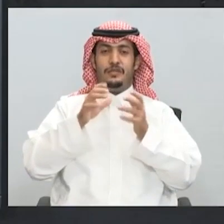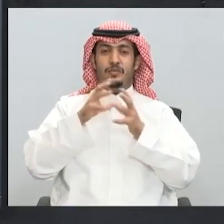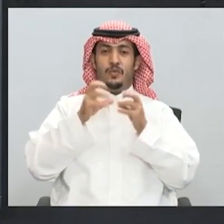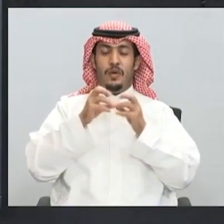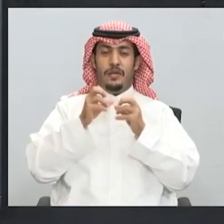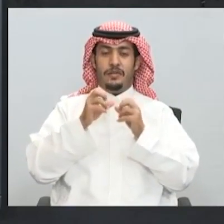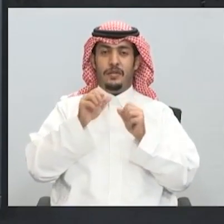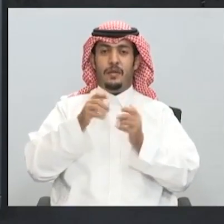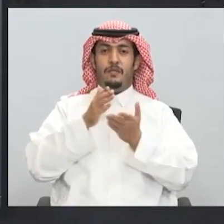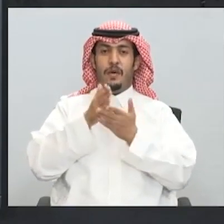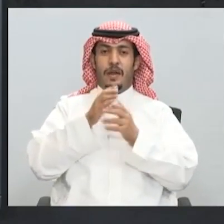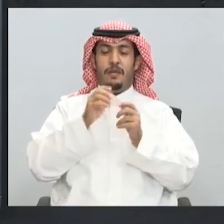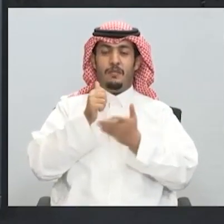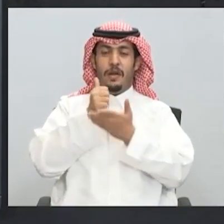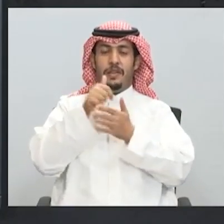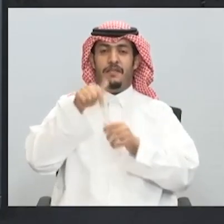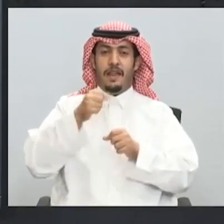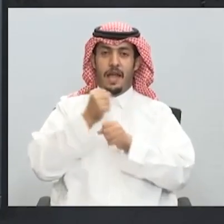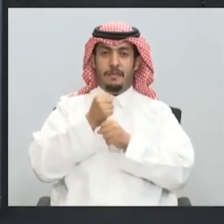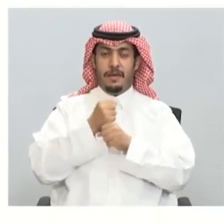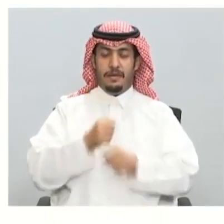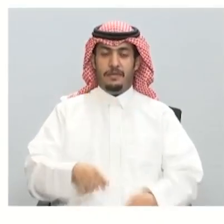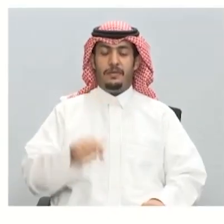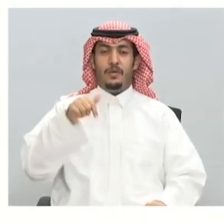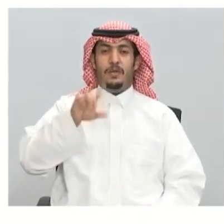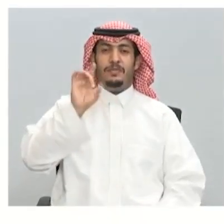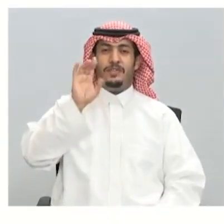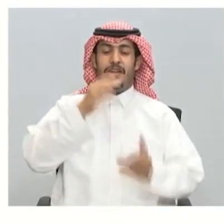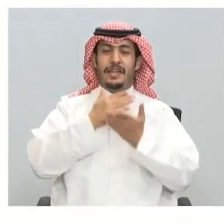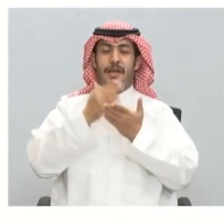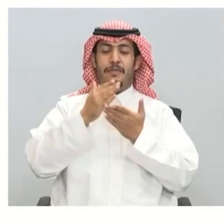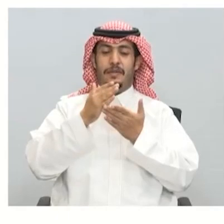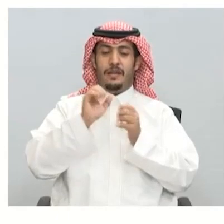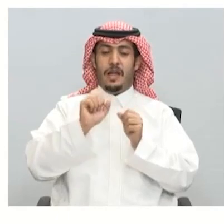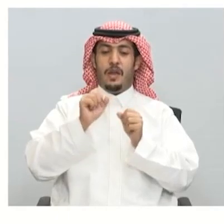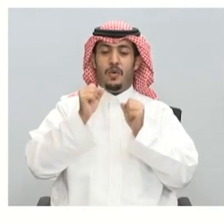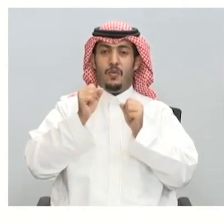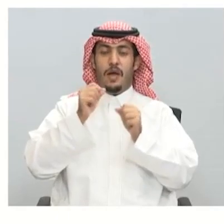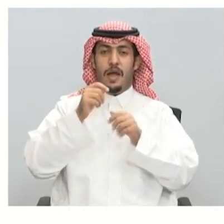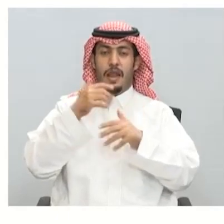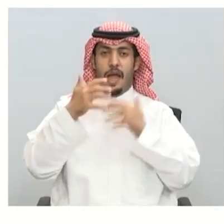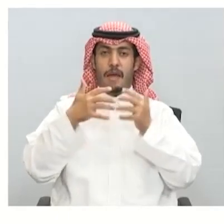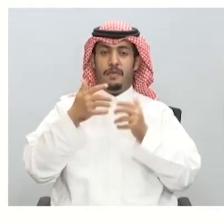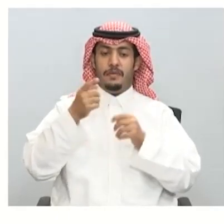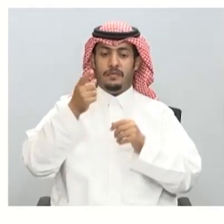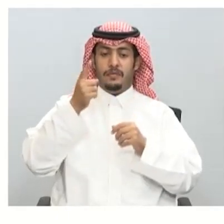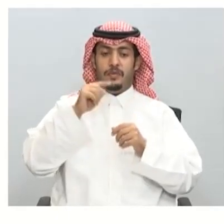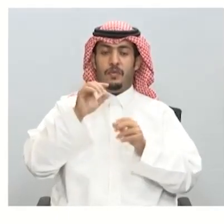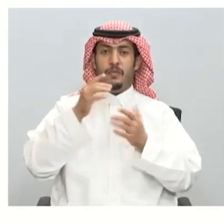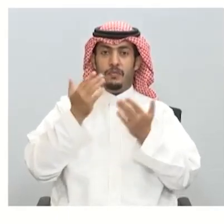شروحات مقرر مقدمه في الاعمال اليوم باذن الله سنكمل الحديث عن القوى العامله وايضا